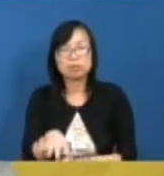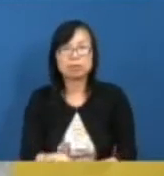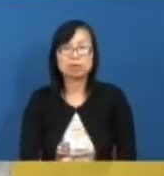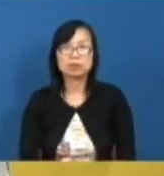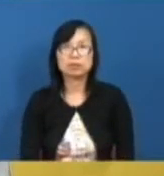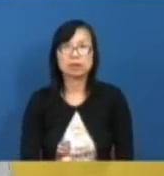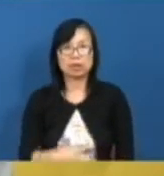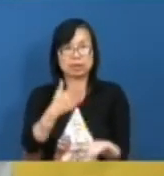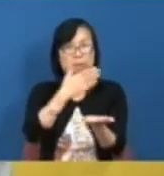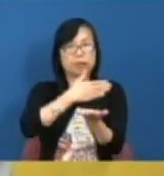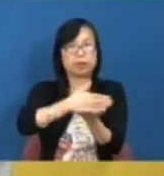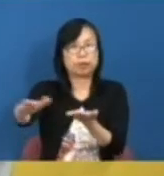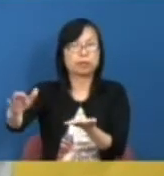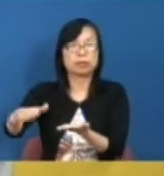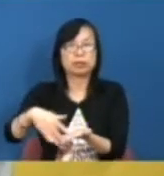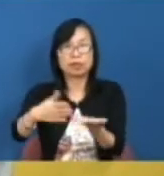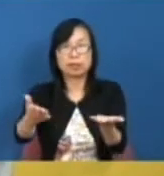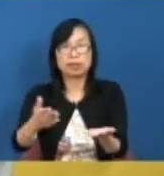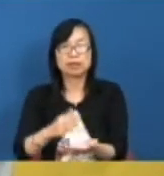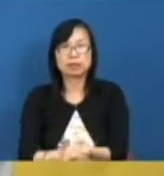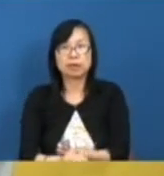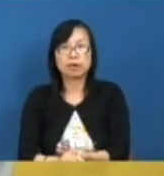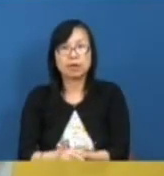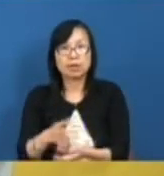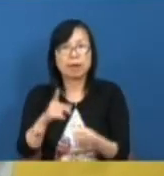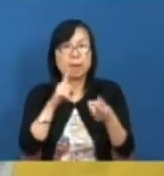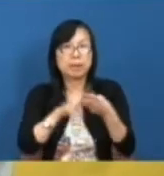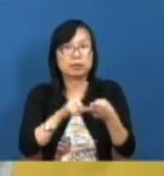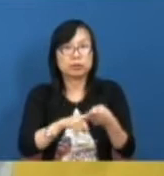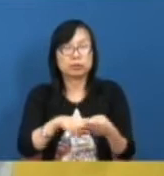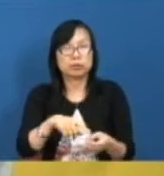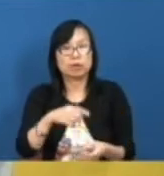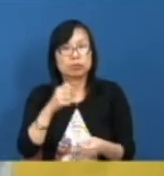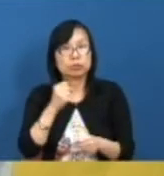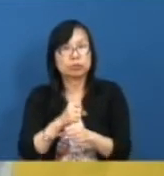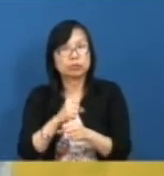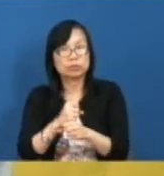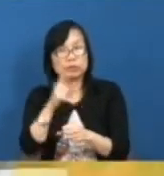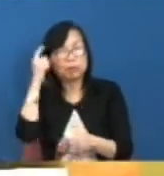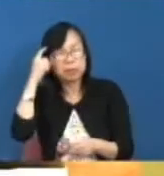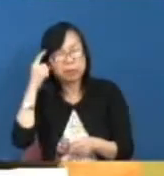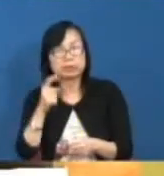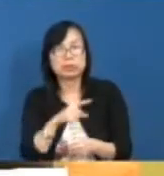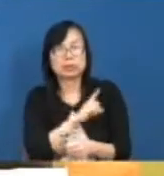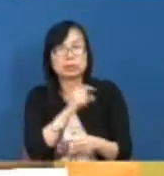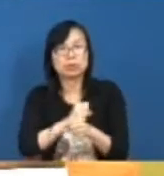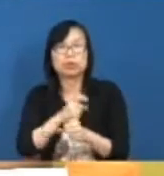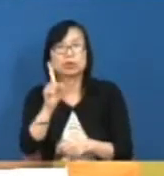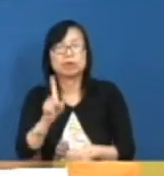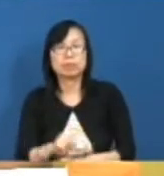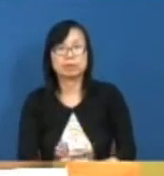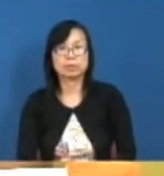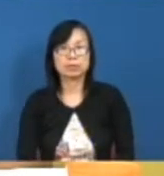筆過撥款又係你羅志光牽謀劃策嘅，你民主黨你真係諗諗你自己做過乜嘢啦？有乜嘢你真係為香港人